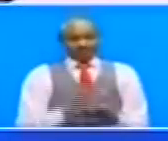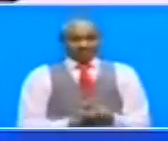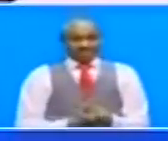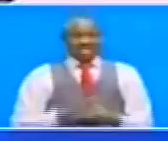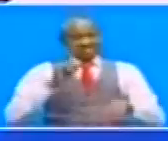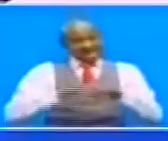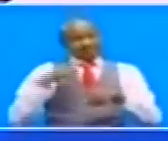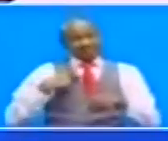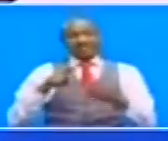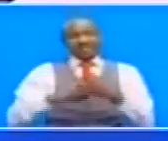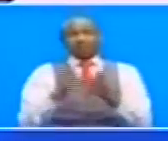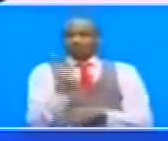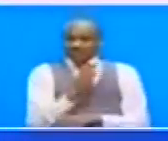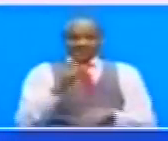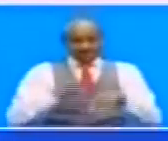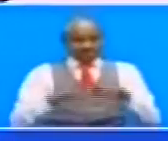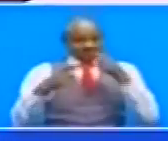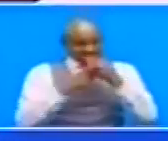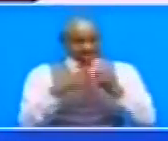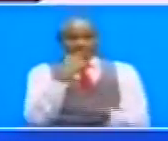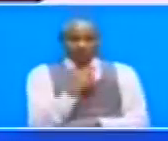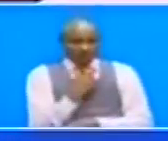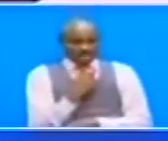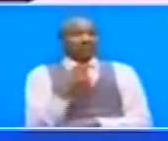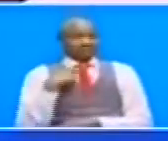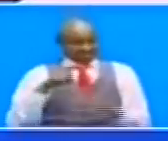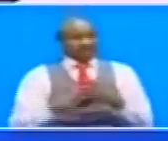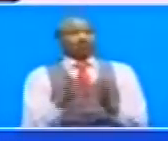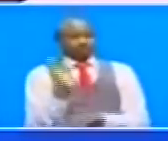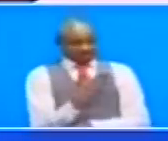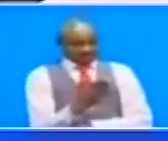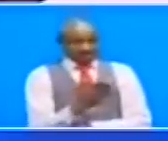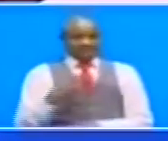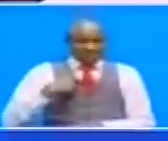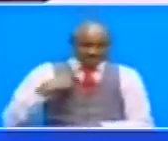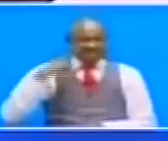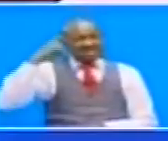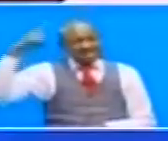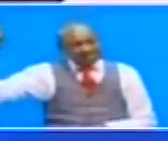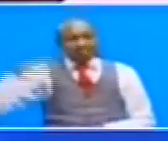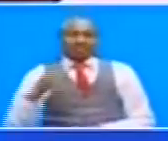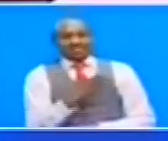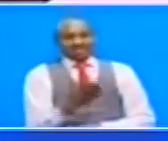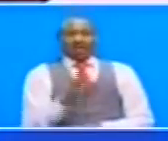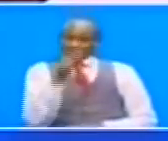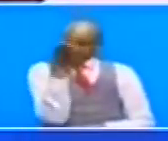kuimba nikiwa na 6 years na niliota kama naimba